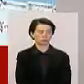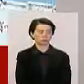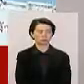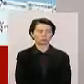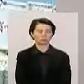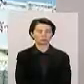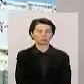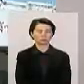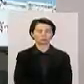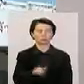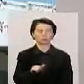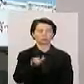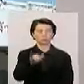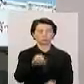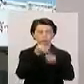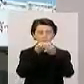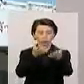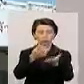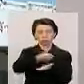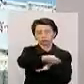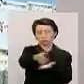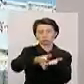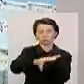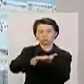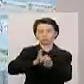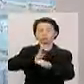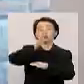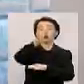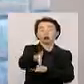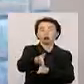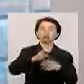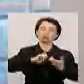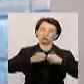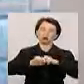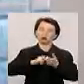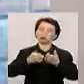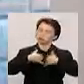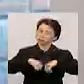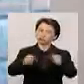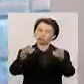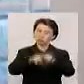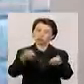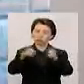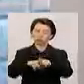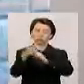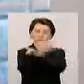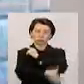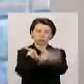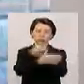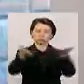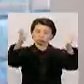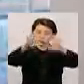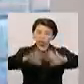Beliau juga memaklumkan aktiviti pengedaran dadah rentas sempadan adalah masalah yang terus melanda negara-negara ASEAN pada